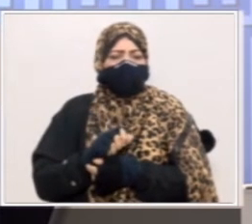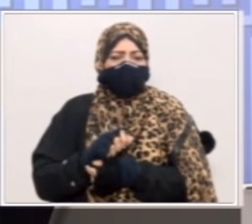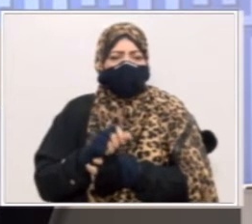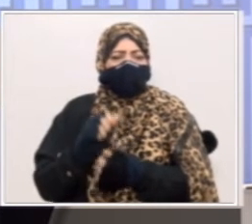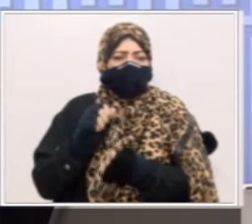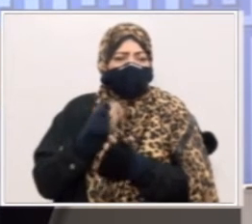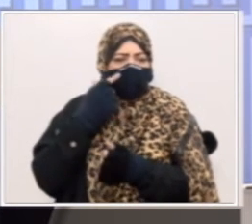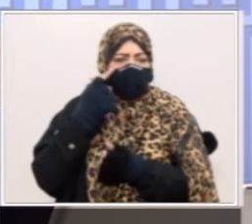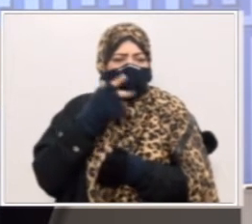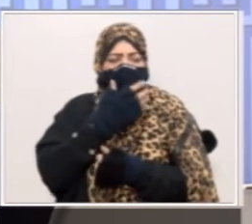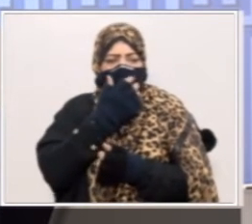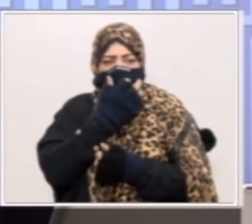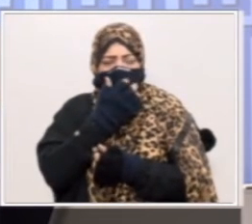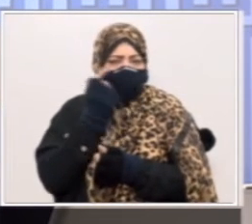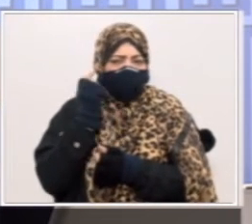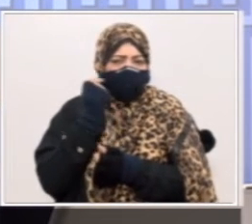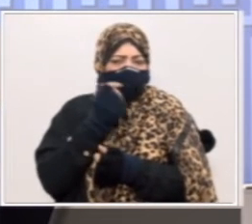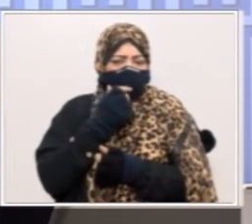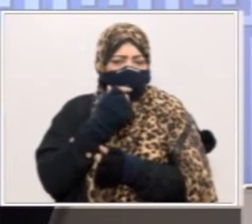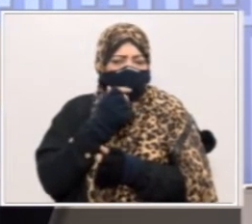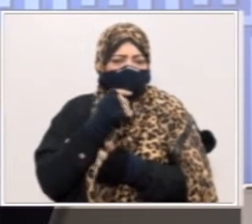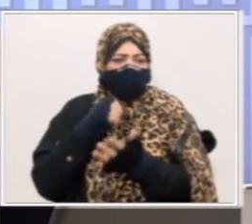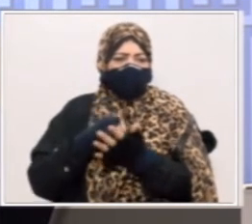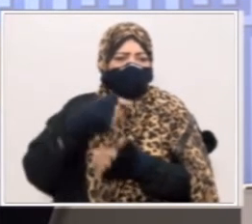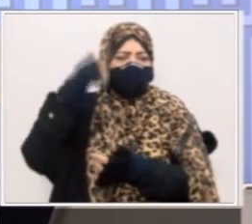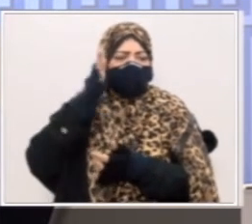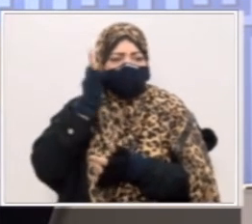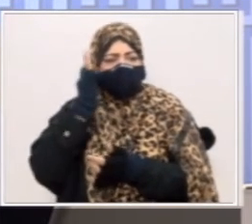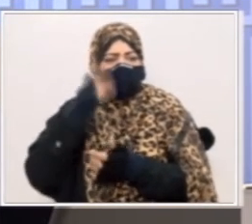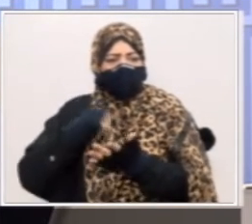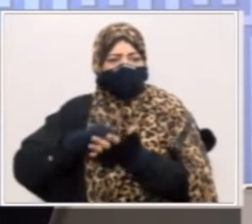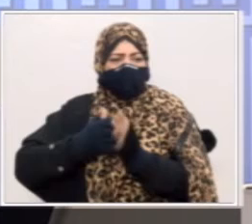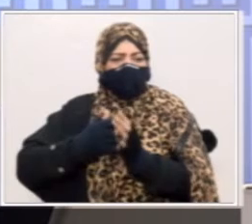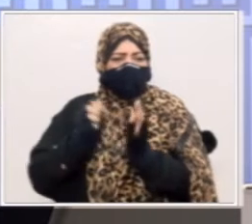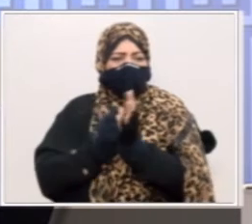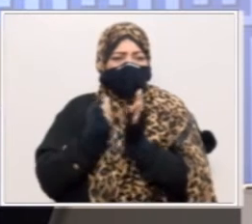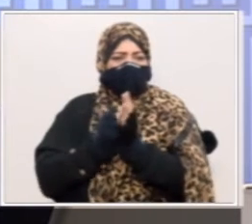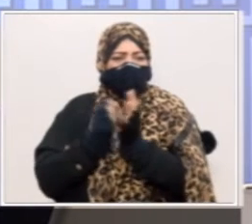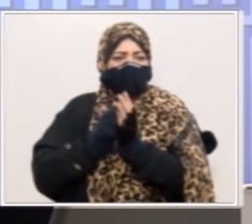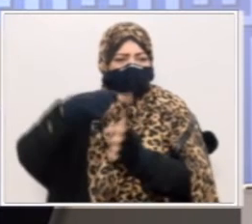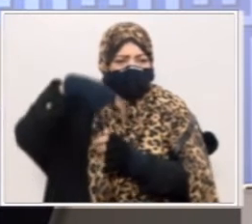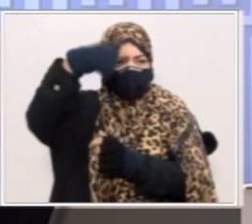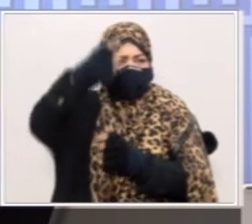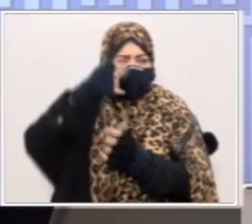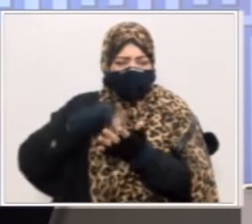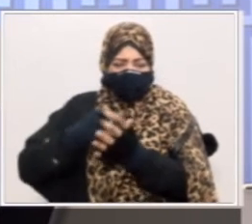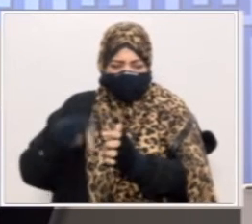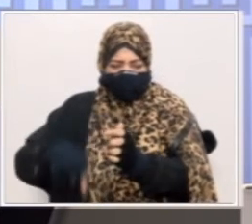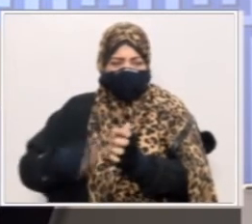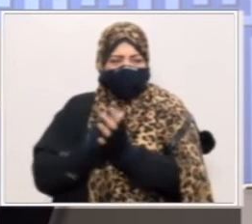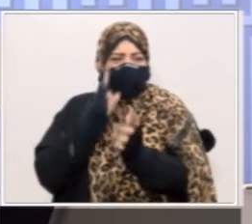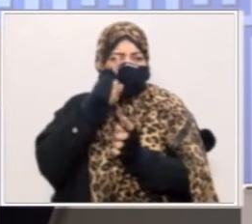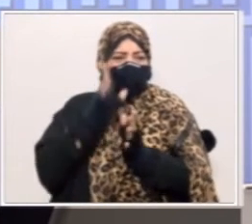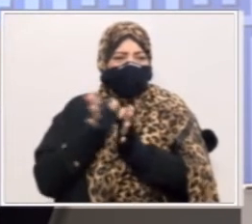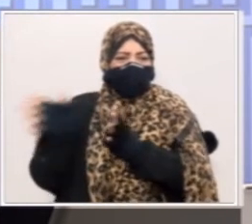مدينة أخرى، ولكن هذا البيت أنا لا أقيم فيه وليس فيه زوجة، فهل